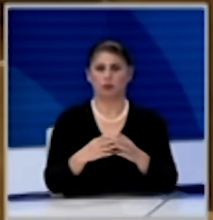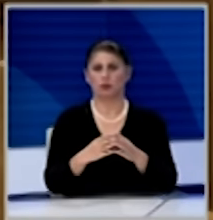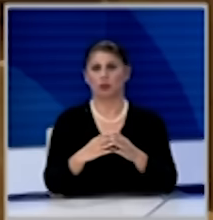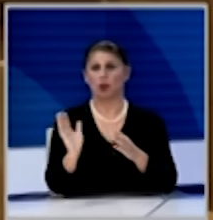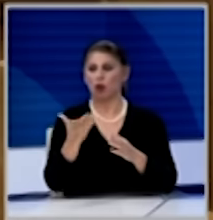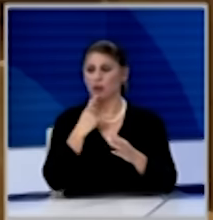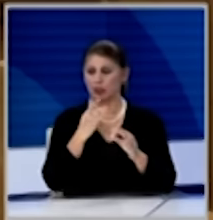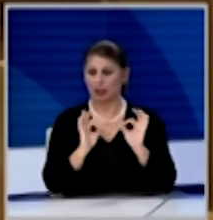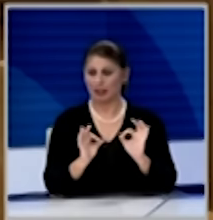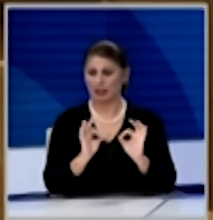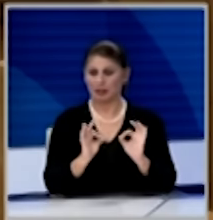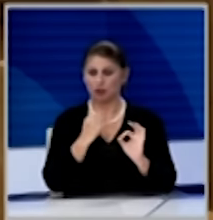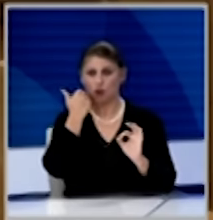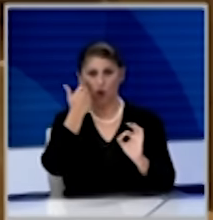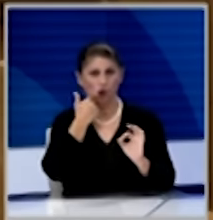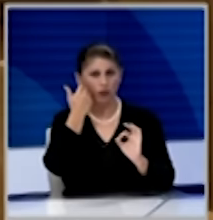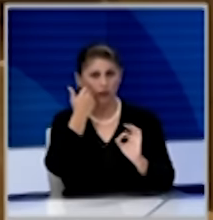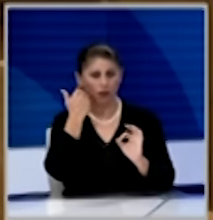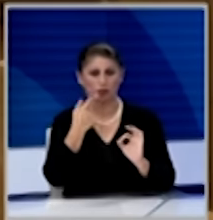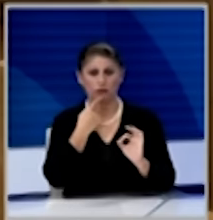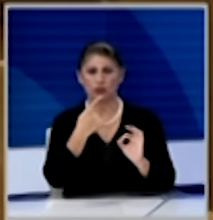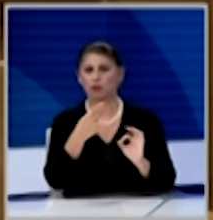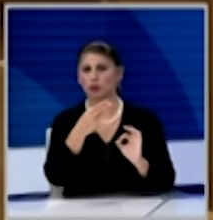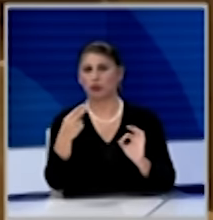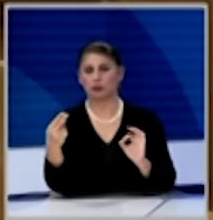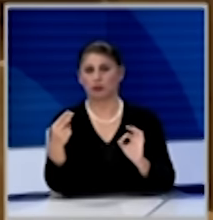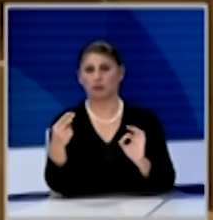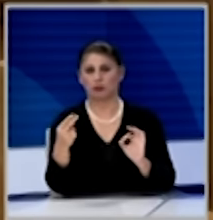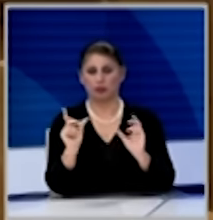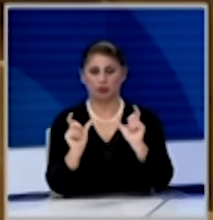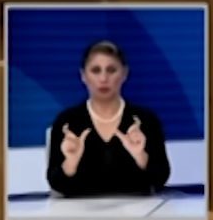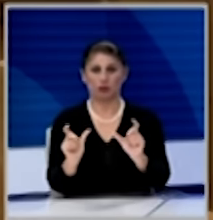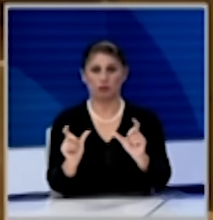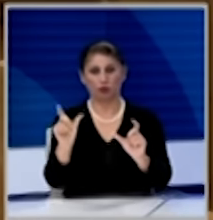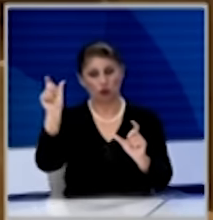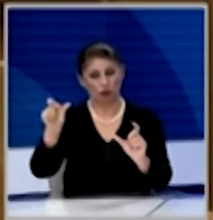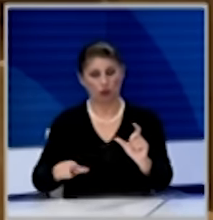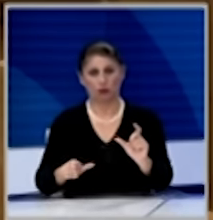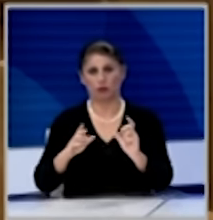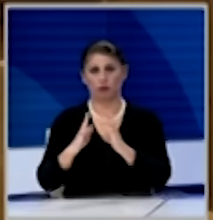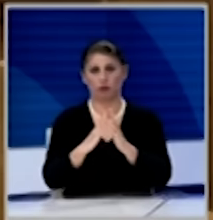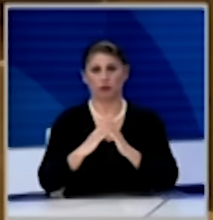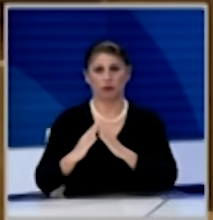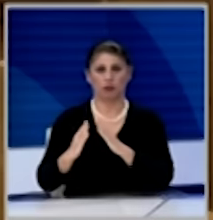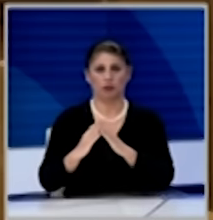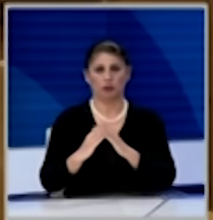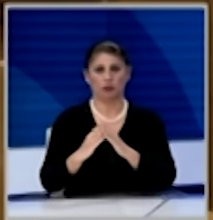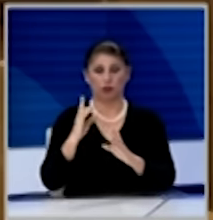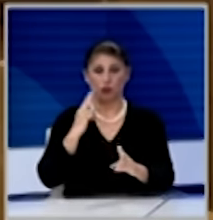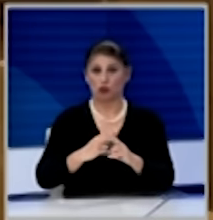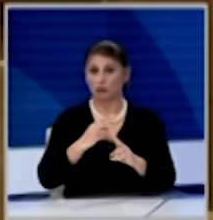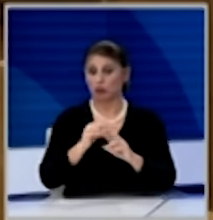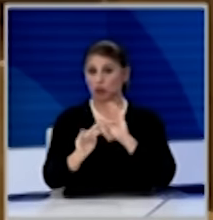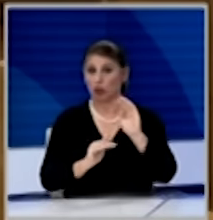έχουν χαρακτηριστεί κόκκινα με ότι αυτό μπορεί να σημαίνει για την ασφάλεια των ίδιων των κατοίκων το κρίσιμο βέβαια